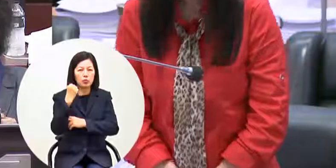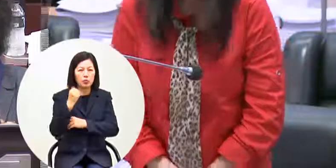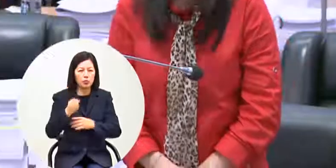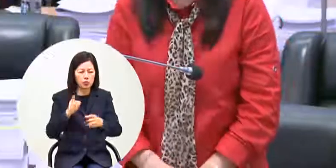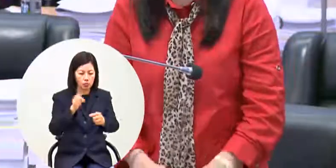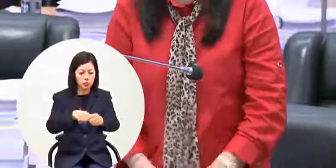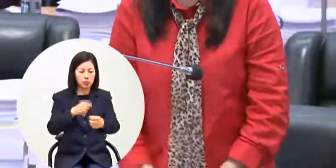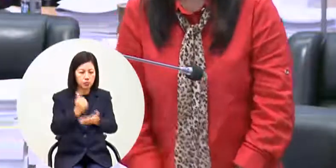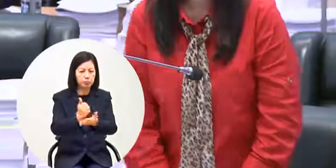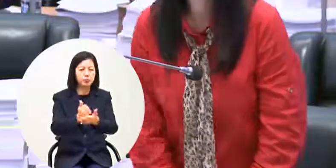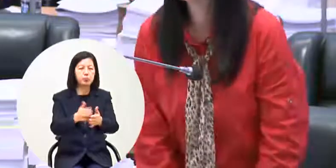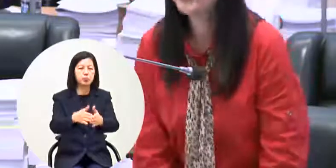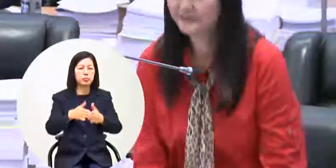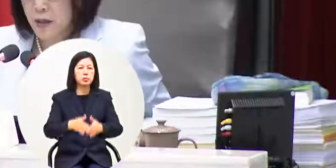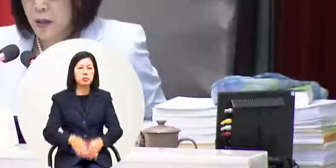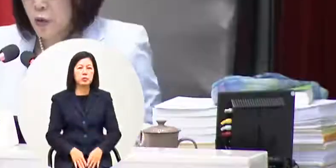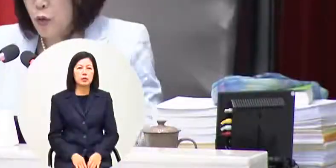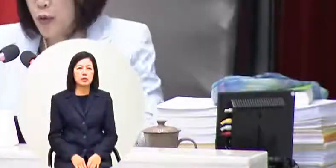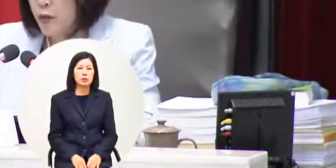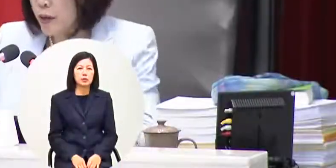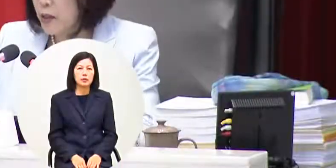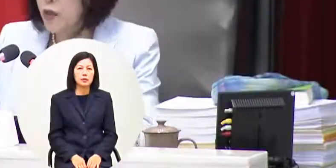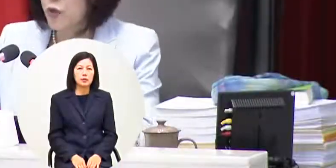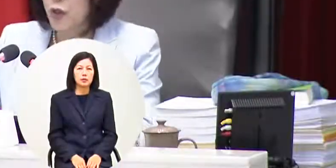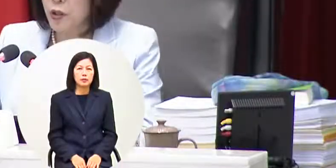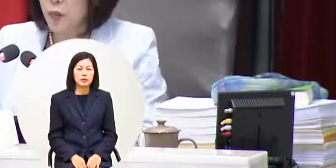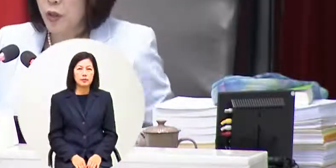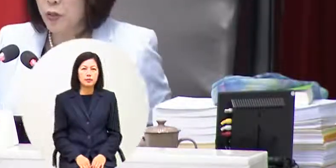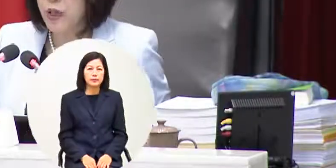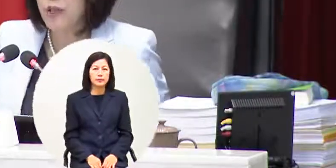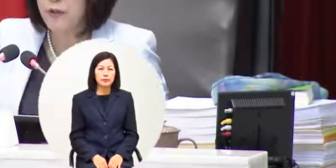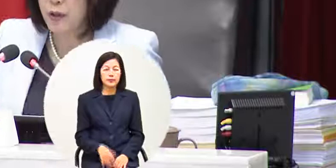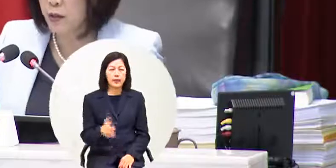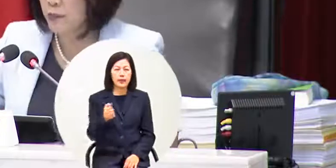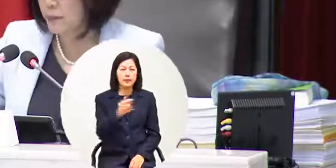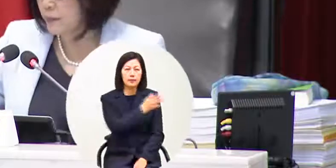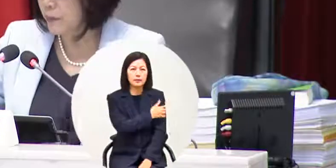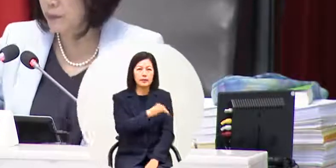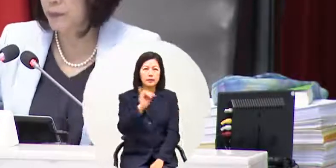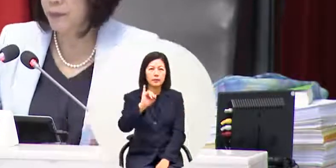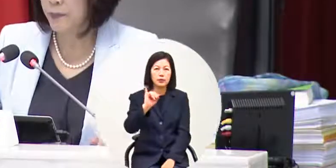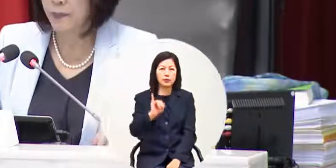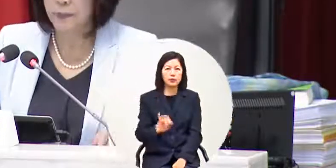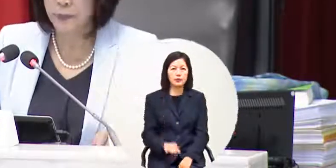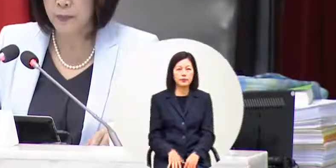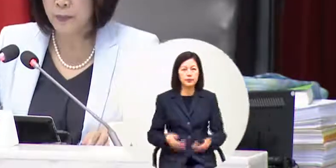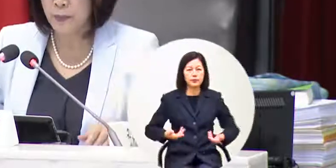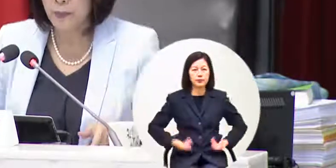谢谢。谢谢陈翠鸾议员的质询，我们休息10分钟。